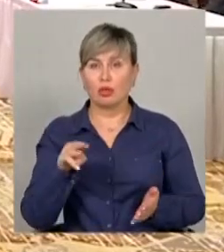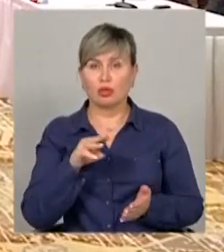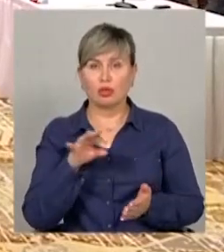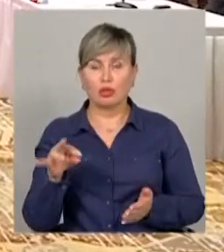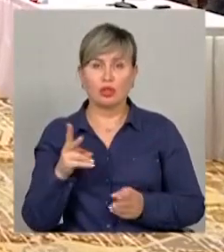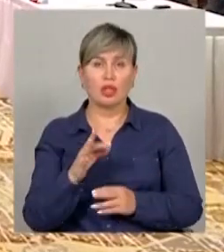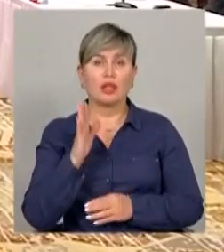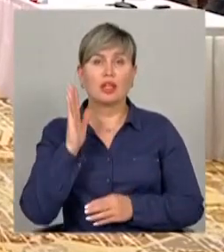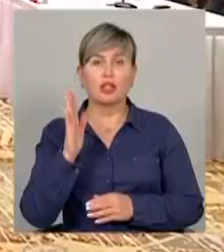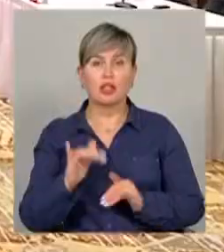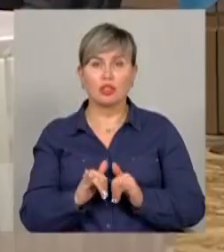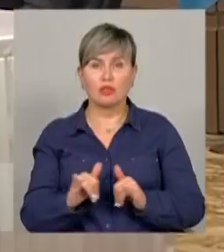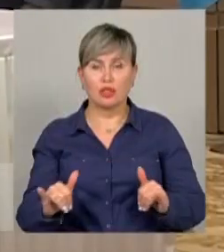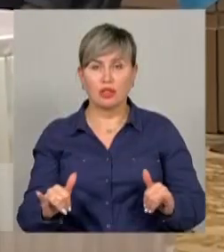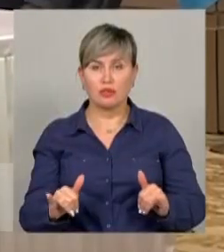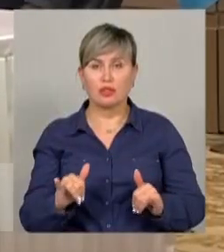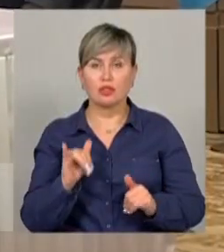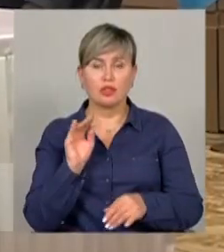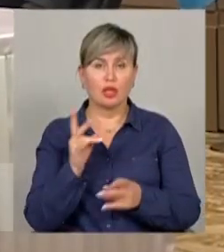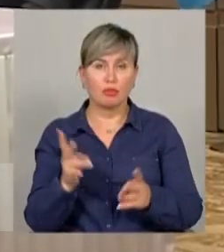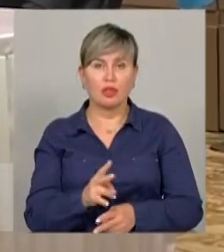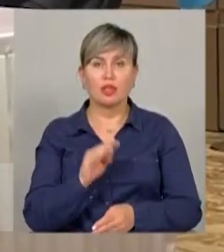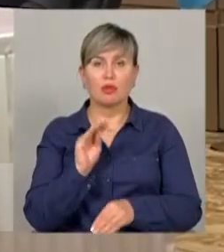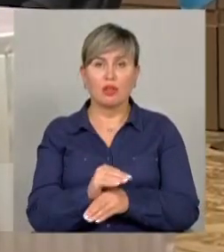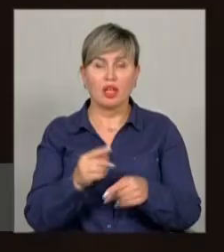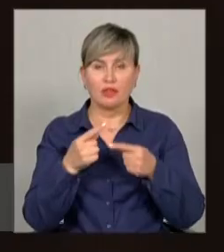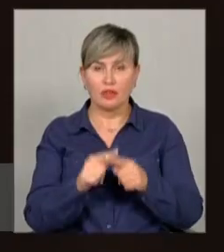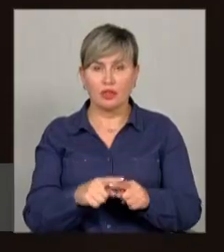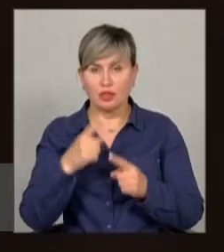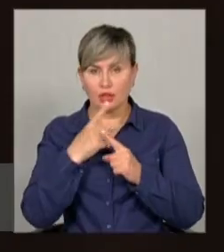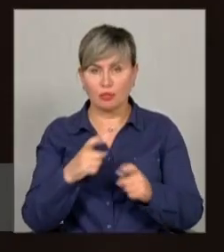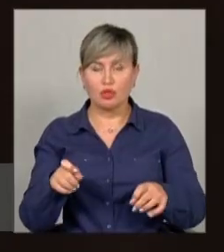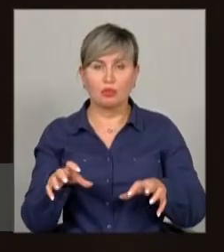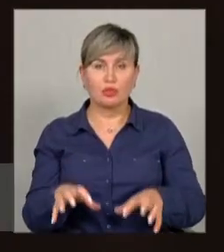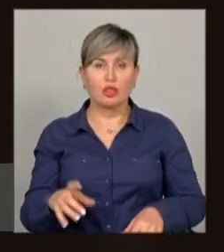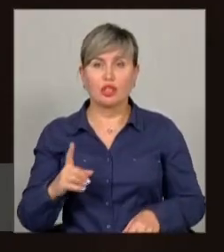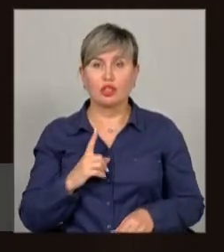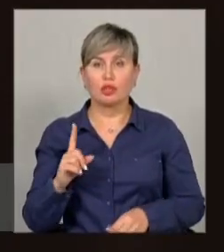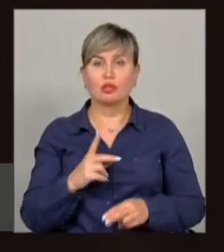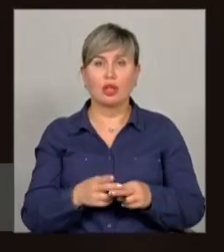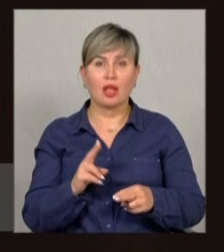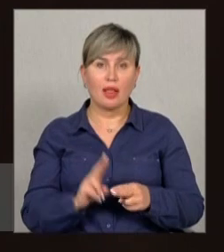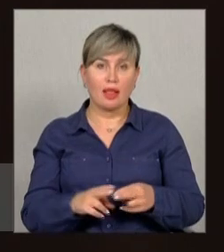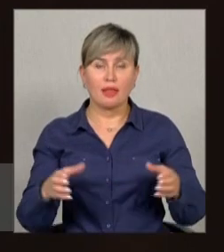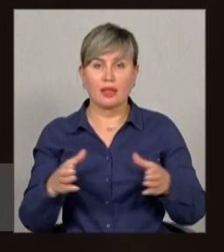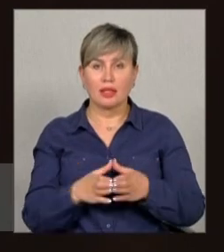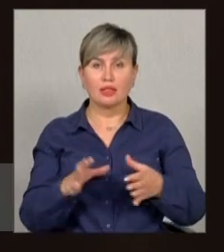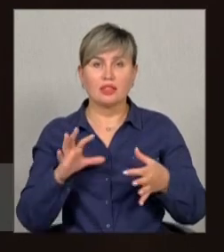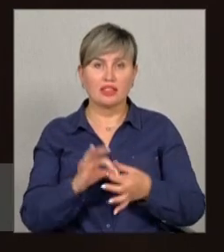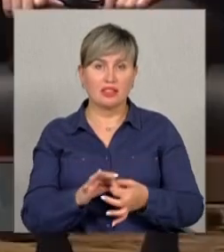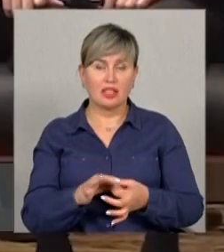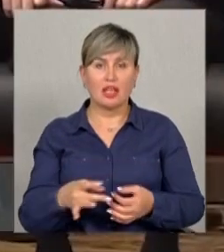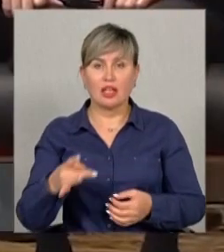Для дальнейшего развития перевозок необходима дополнительная инфраструктура, сообщил президент. Ожидается, что этот хаб соединит регион Шэньси